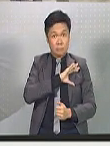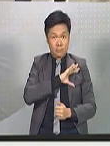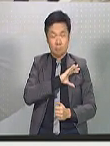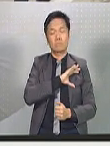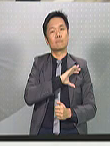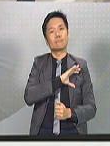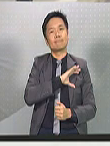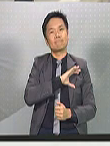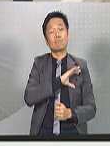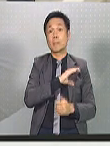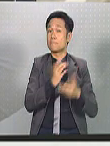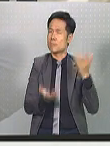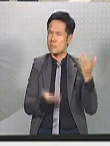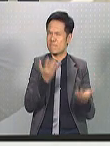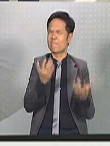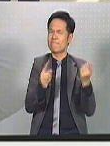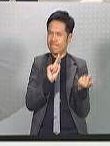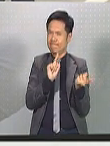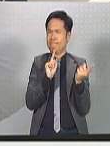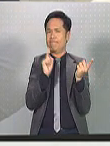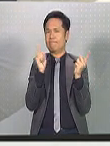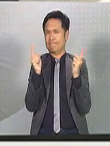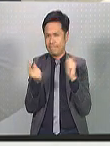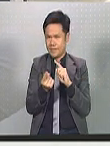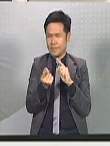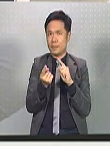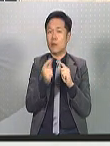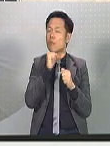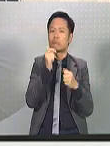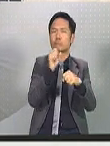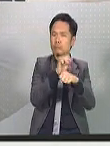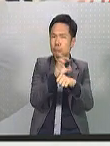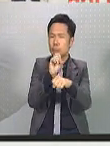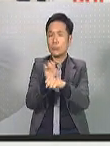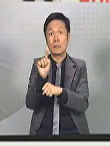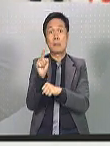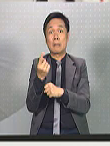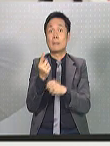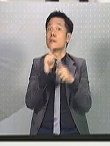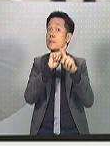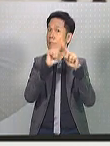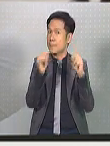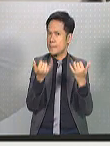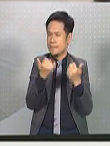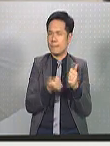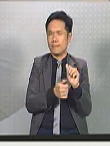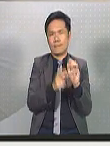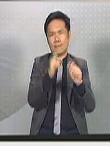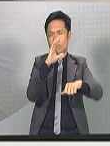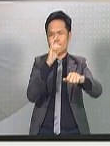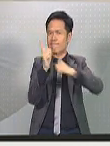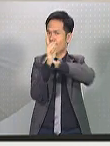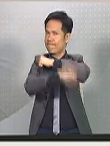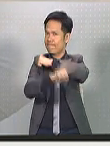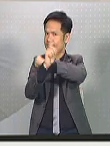mungkin akan mengubah cara mereka bukan stakat nasihat tetapi tindakan undang juga akan